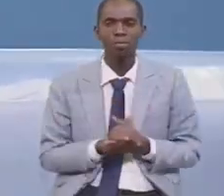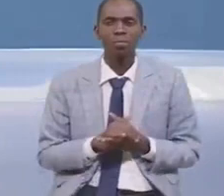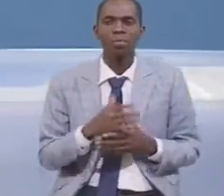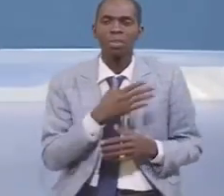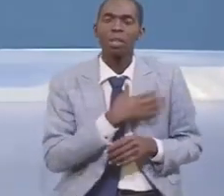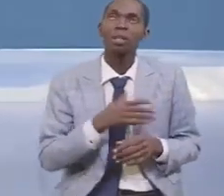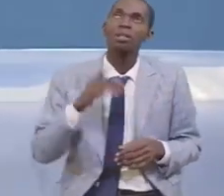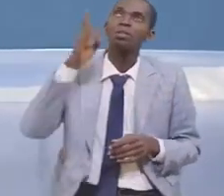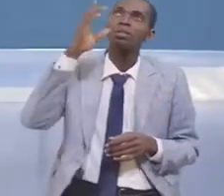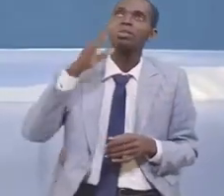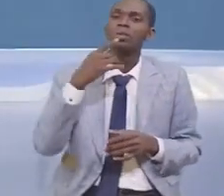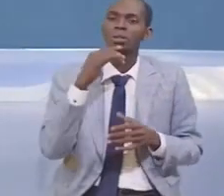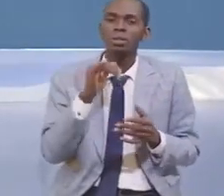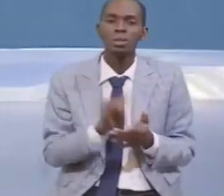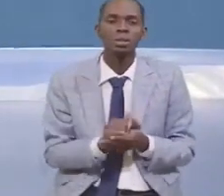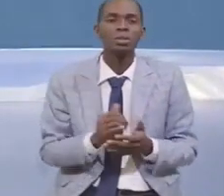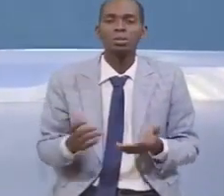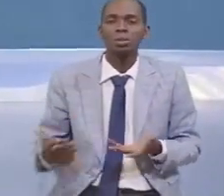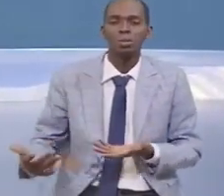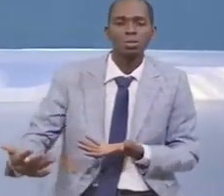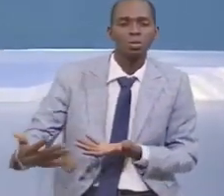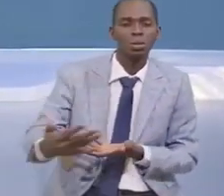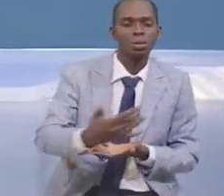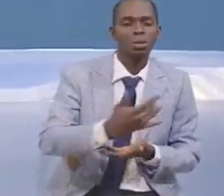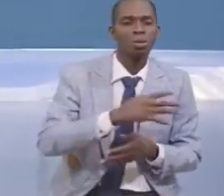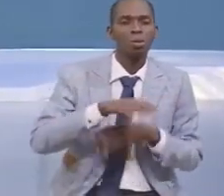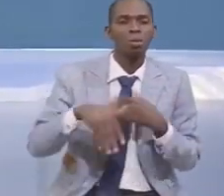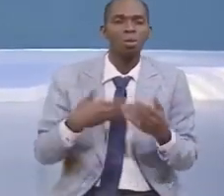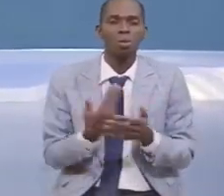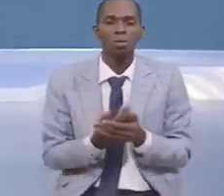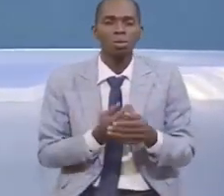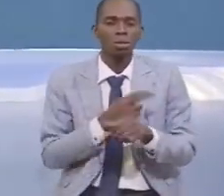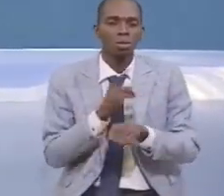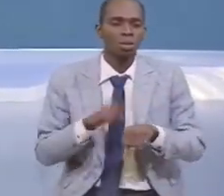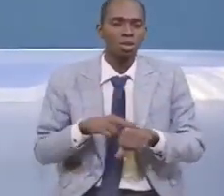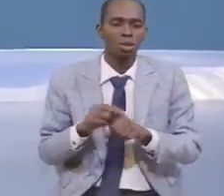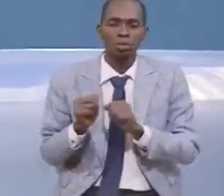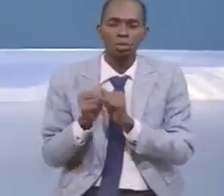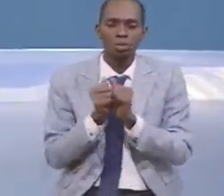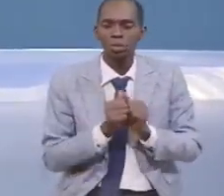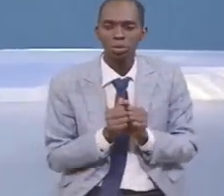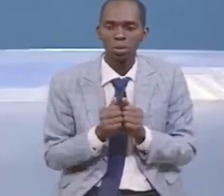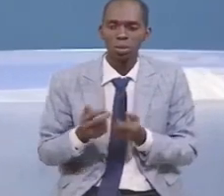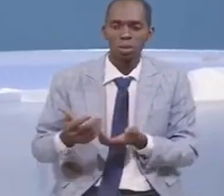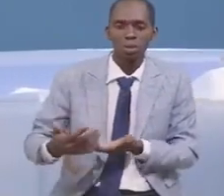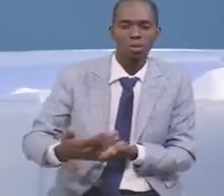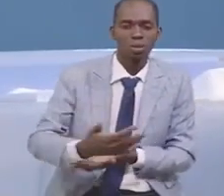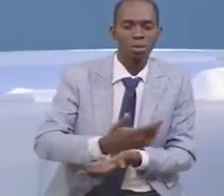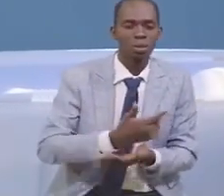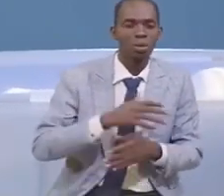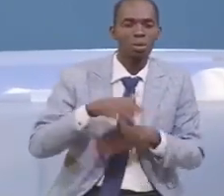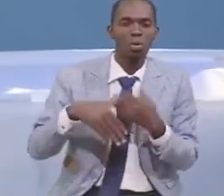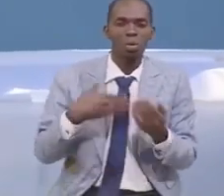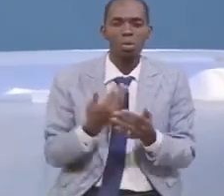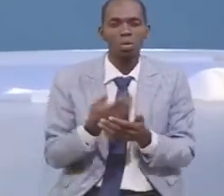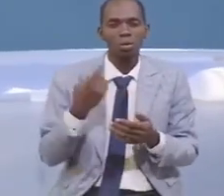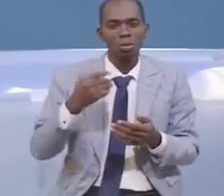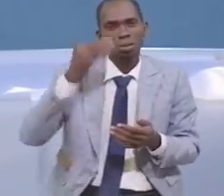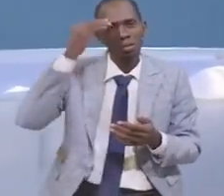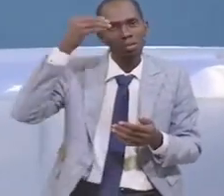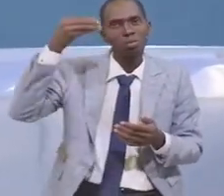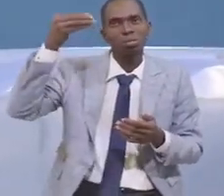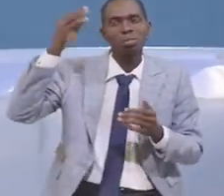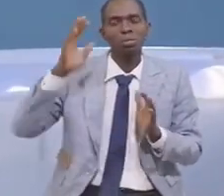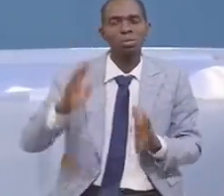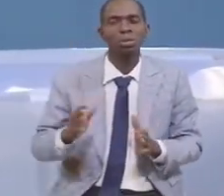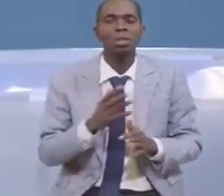And God says, put all the nations together. దేవుడు అంటున్నాడు కదా, సకల జనాంగములను తీసుకురండి. Put all the philosophers and their